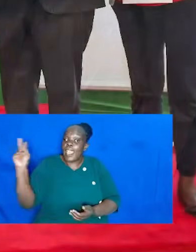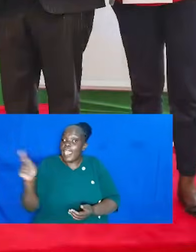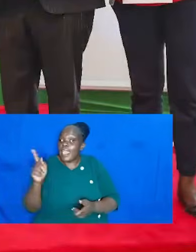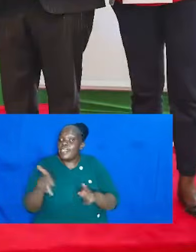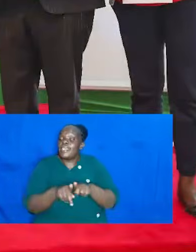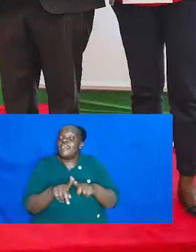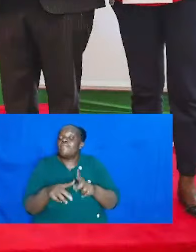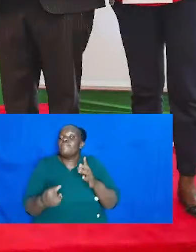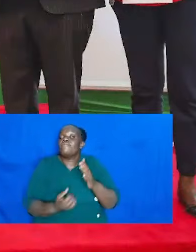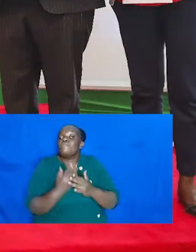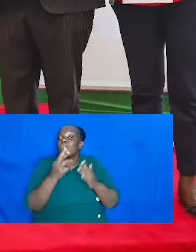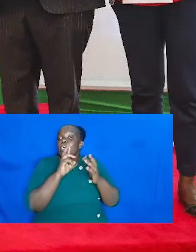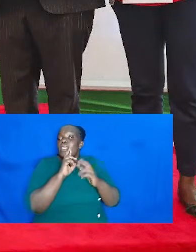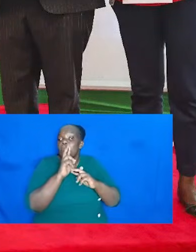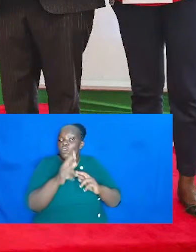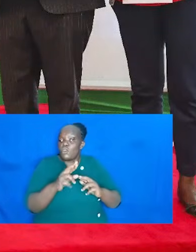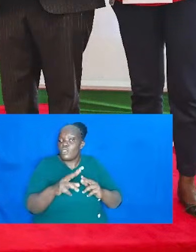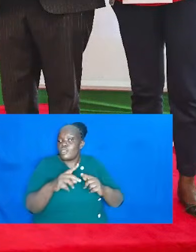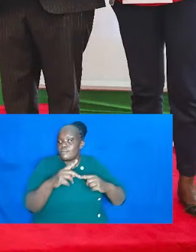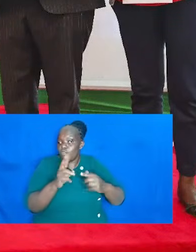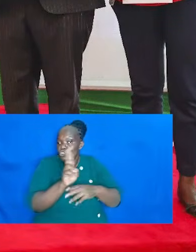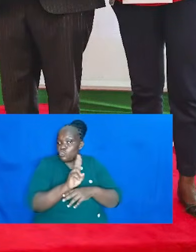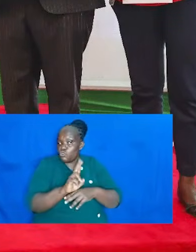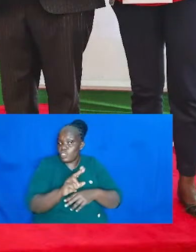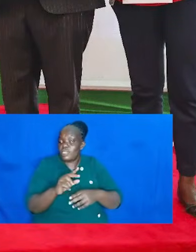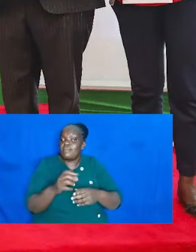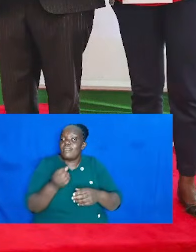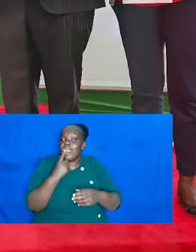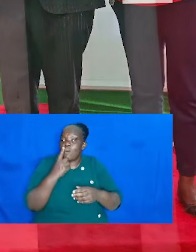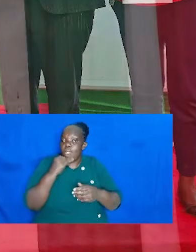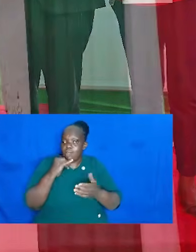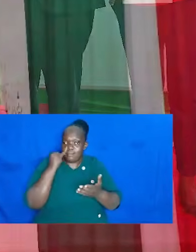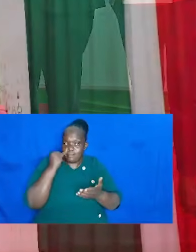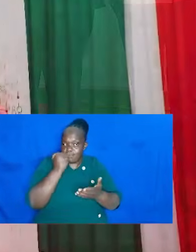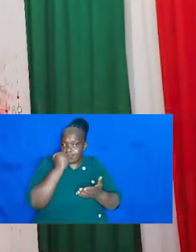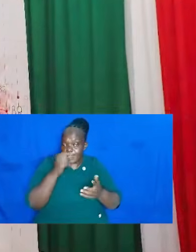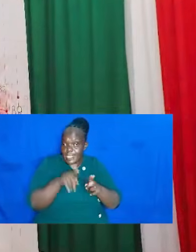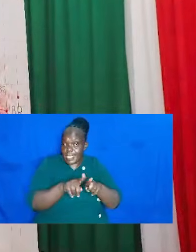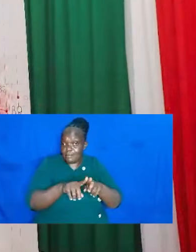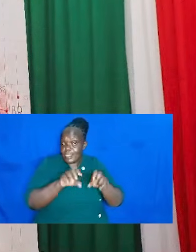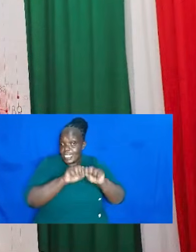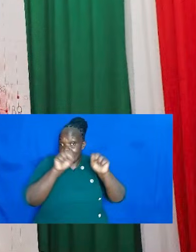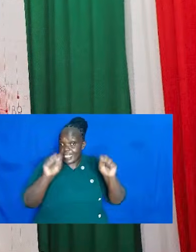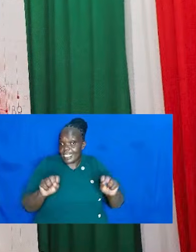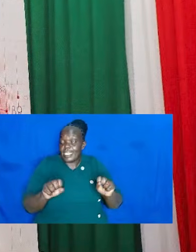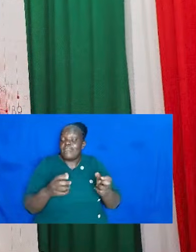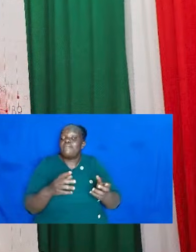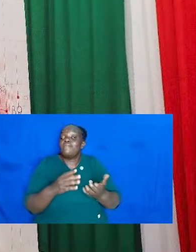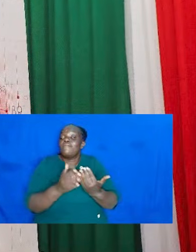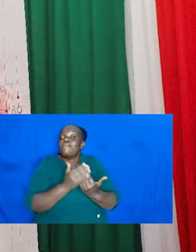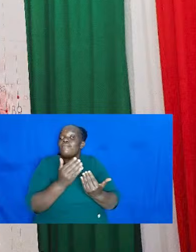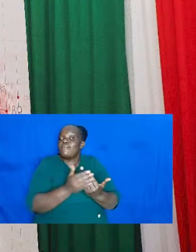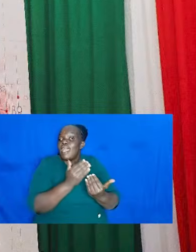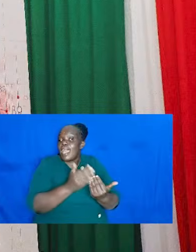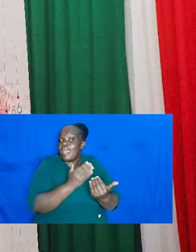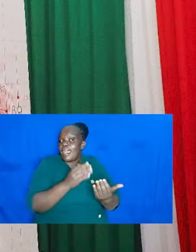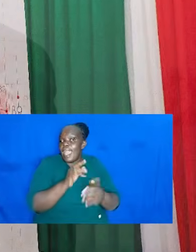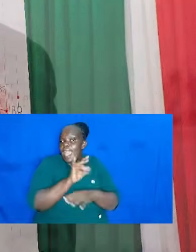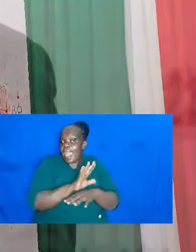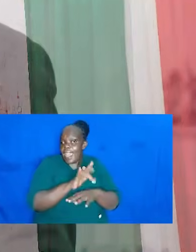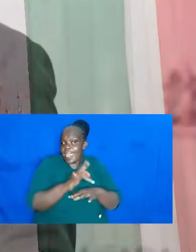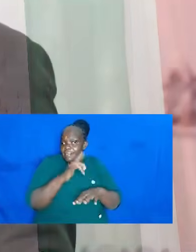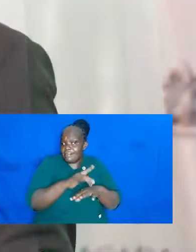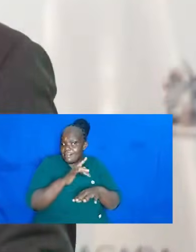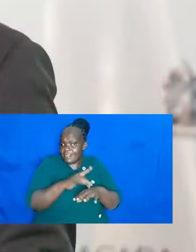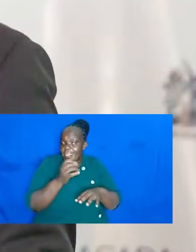Kenya imezindua ripoti kuhusu matumizi ya dawa za kulevya na mfumo wa kitaifa wa tahadhari ya mapema ili